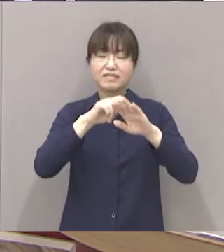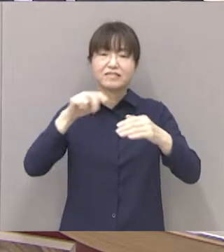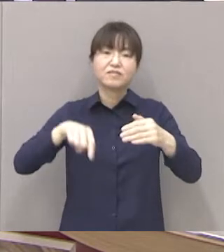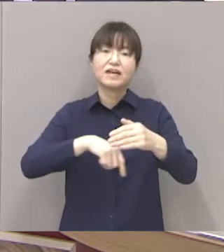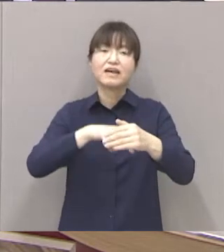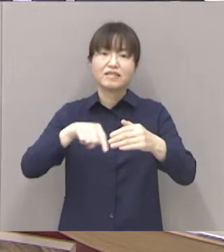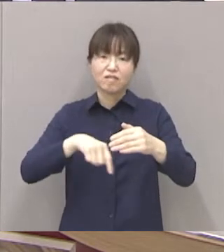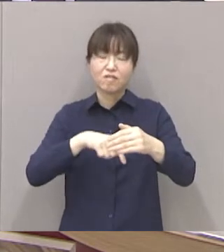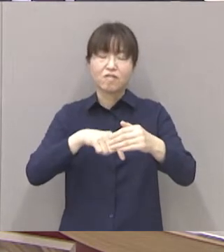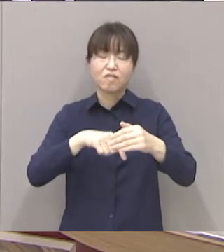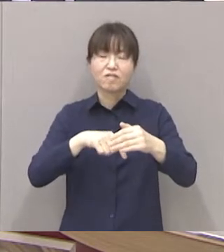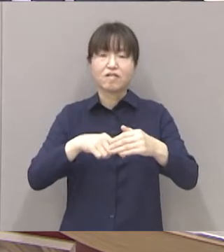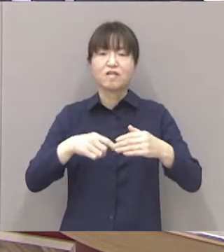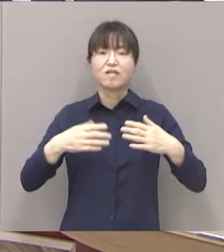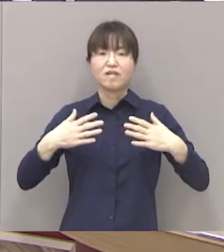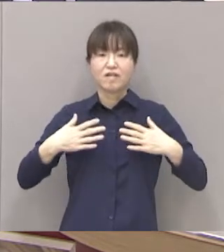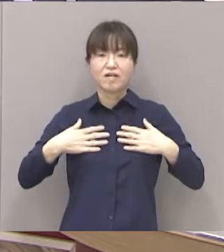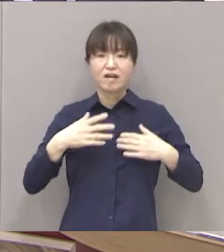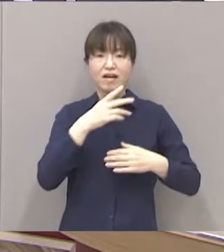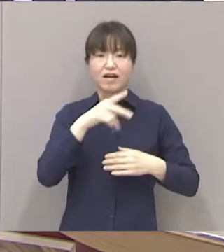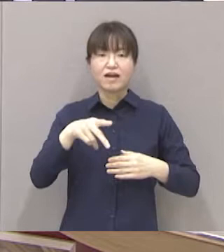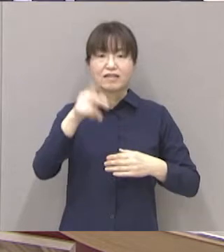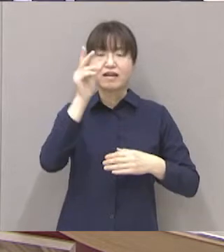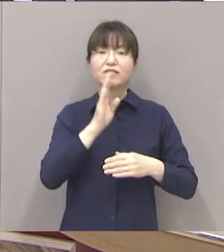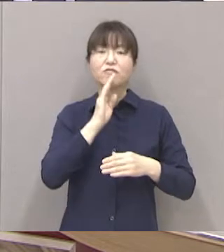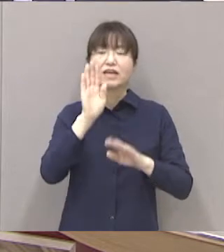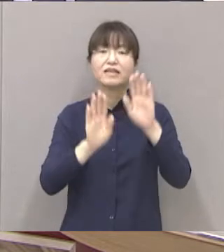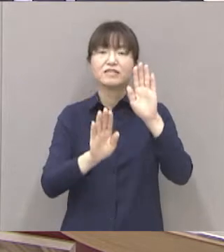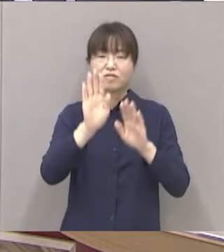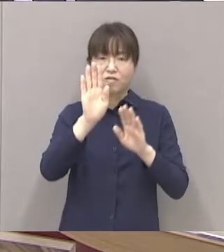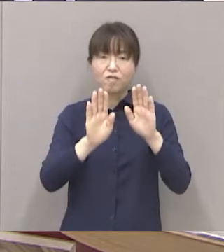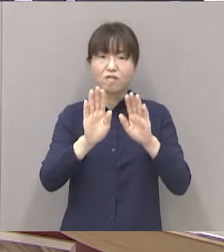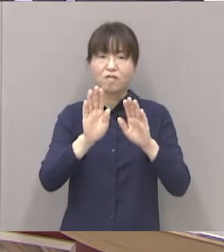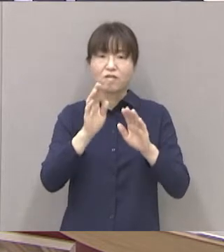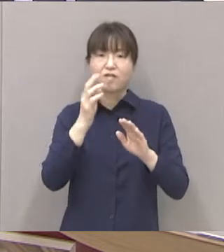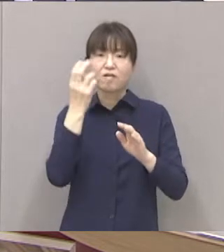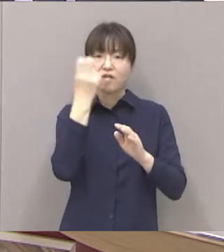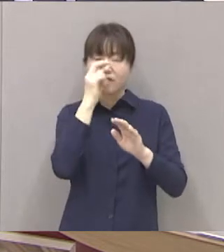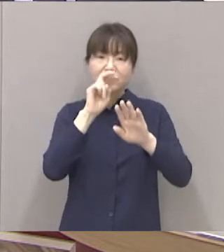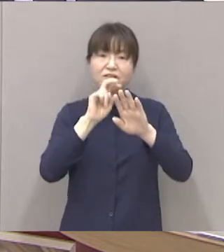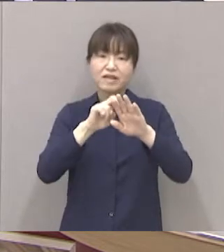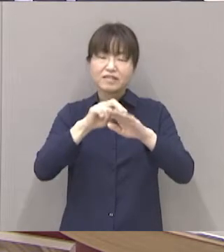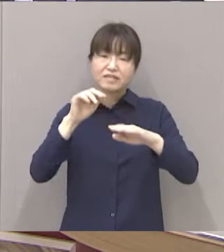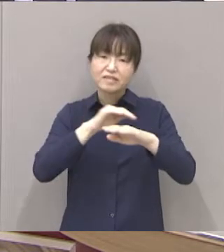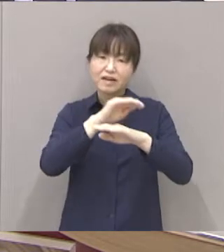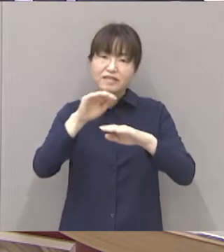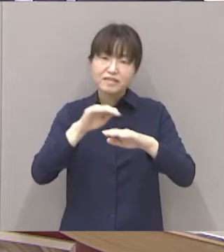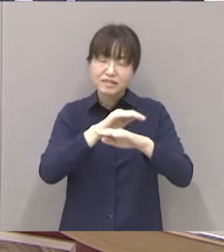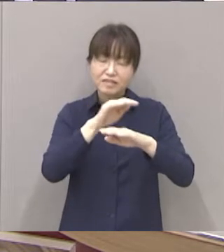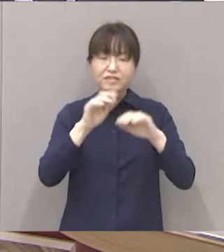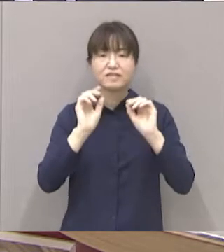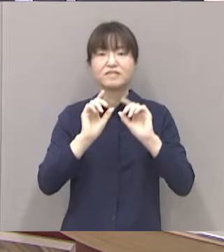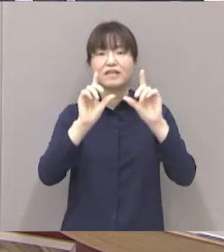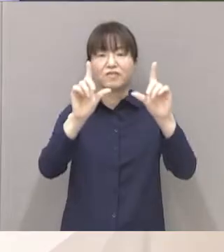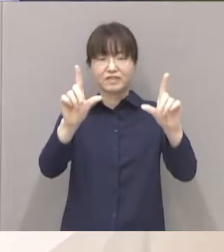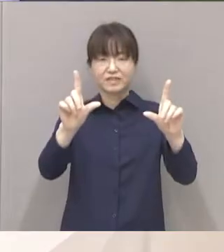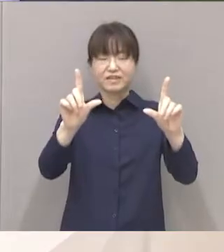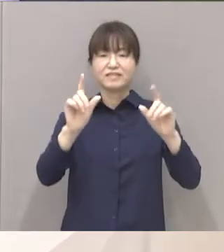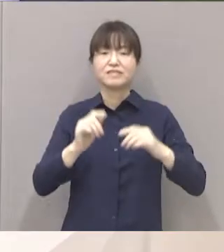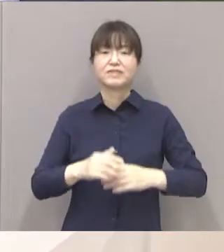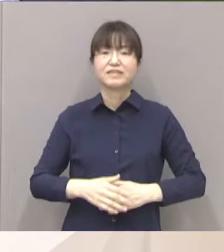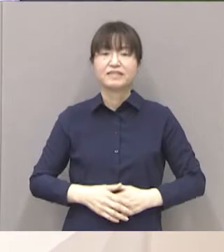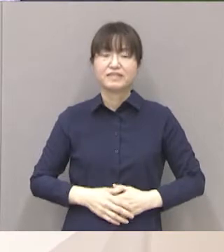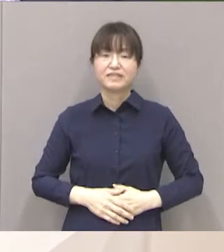かまた出雲市避ける肺がんの現状や艇身の重要性などについて紹介します